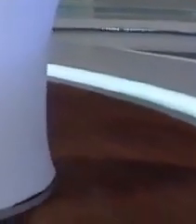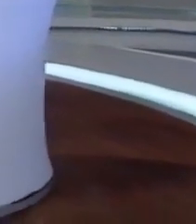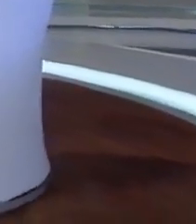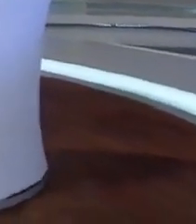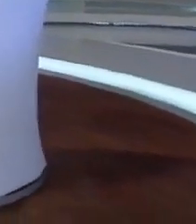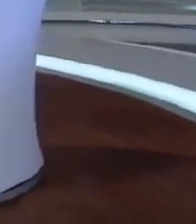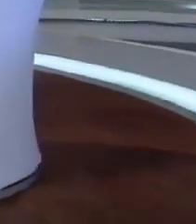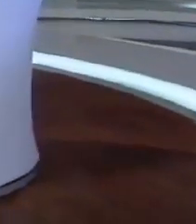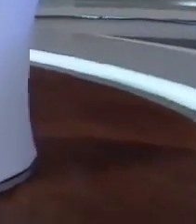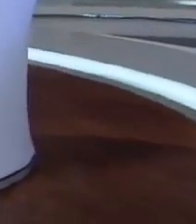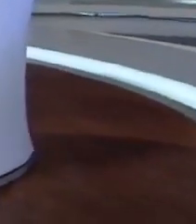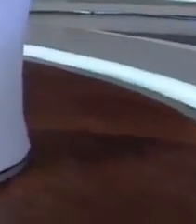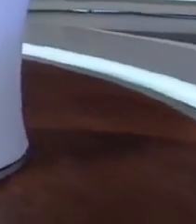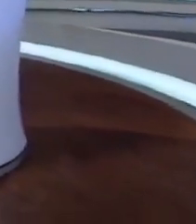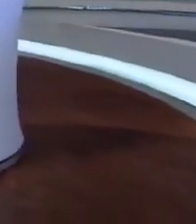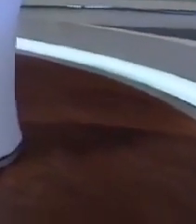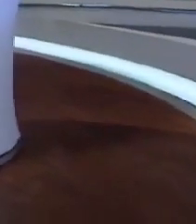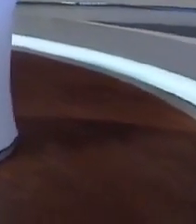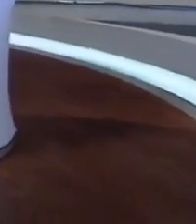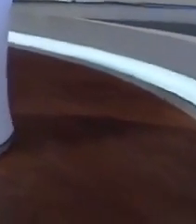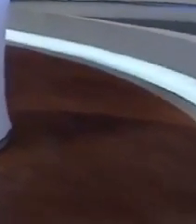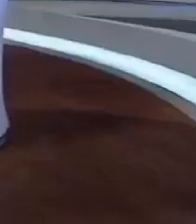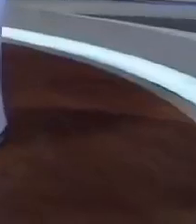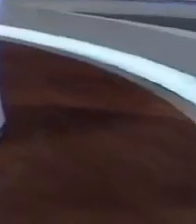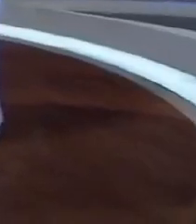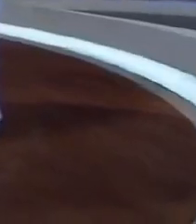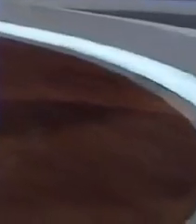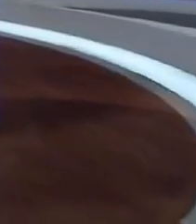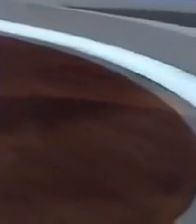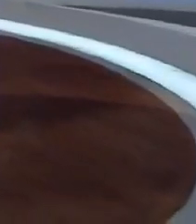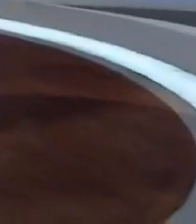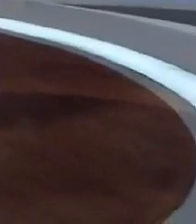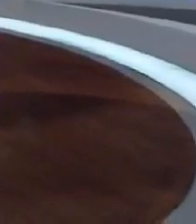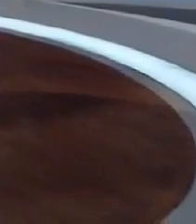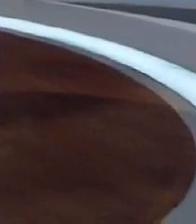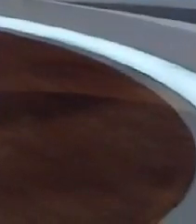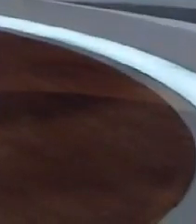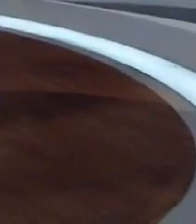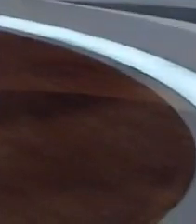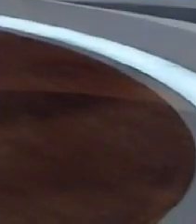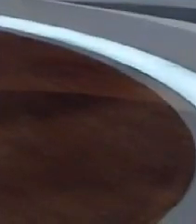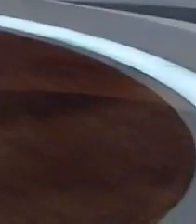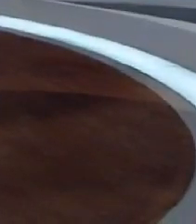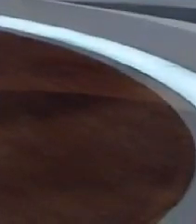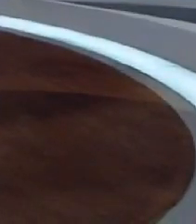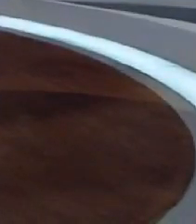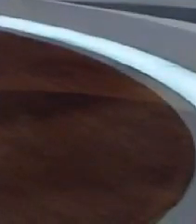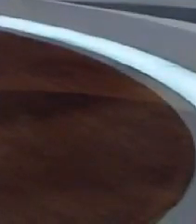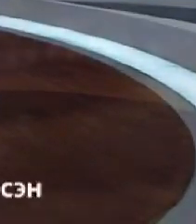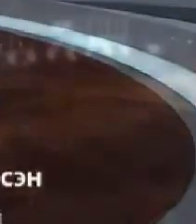амны халтыг тогтмол зөвхийг уриалж байна. Анхаарлаа хандуулж бидэнтэй хамтдаа байсан баярлалаа. Маргааш шиг сайхан өдөр.